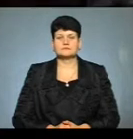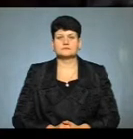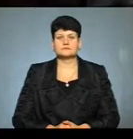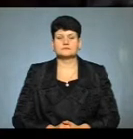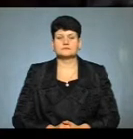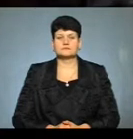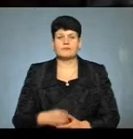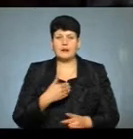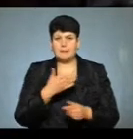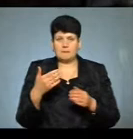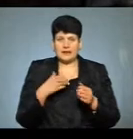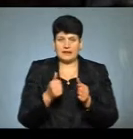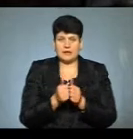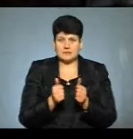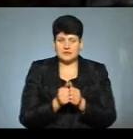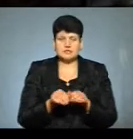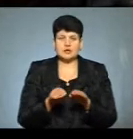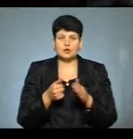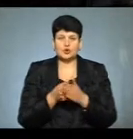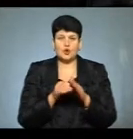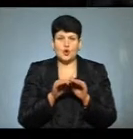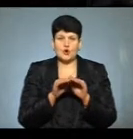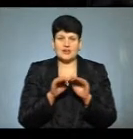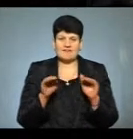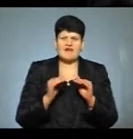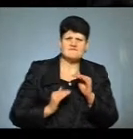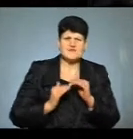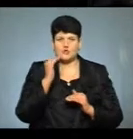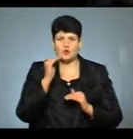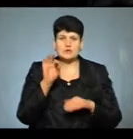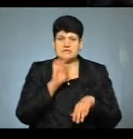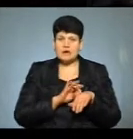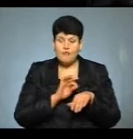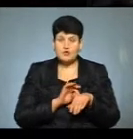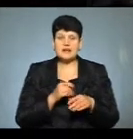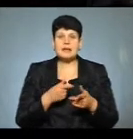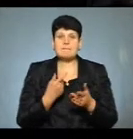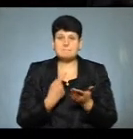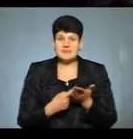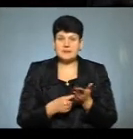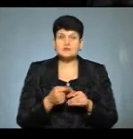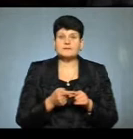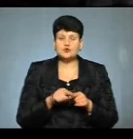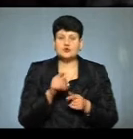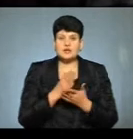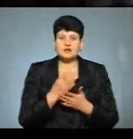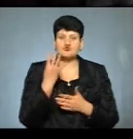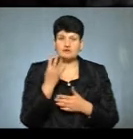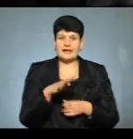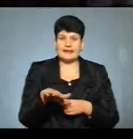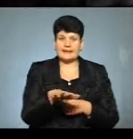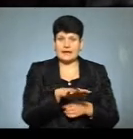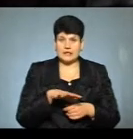Ми наблизилися до рівня високої захворюваності, і підтвердженням цьому є, що 4